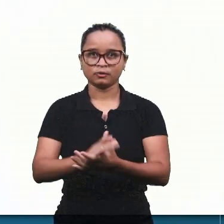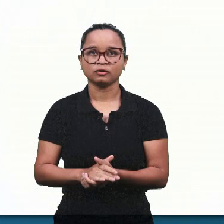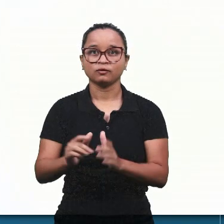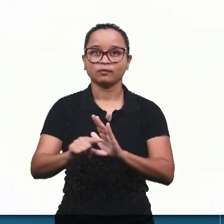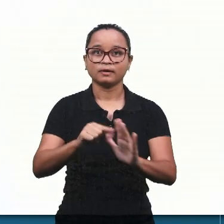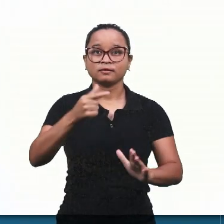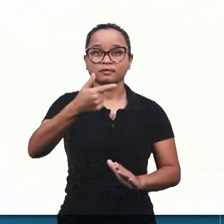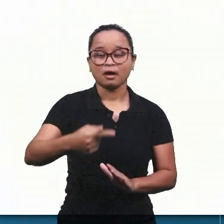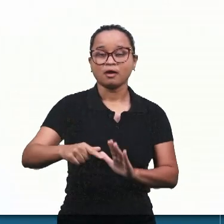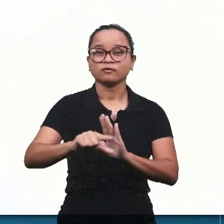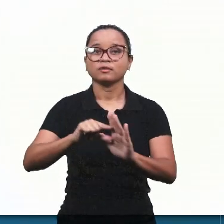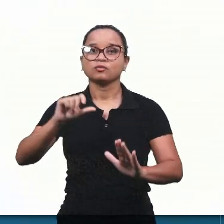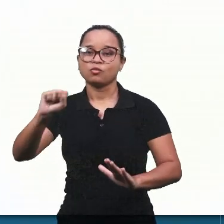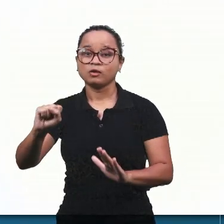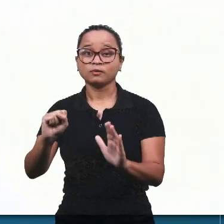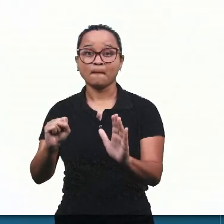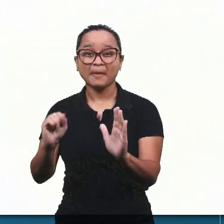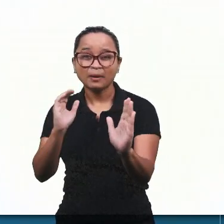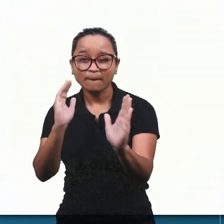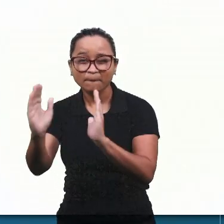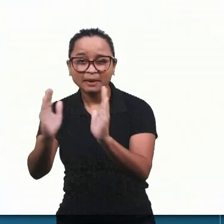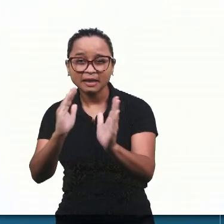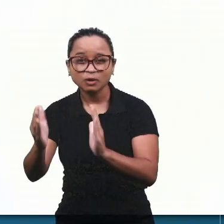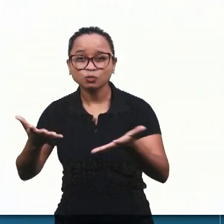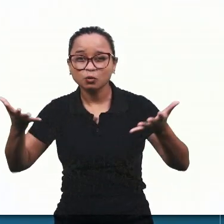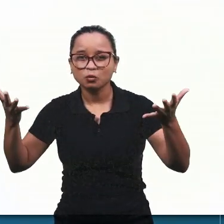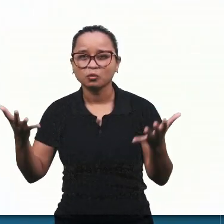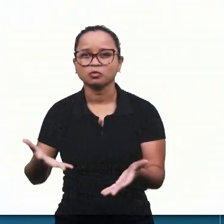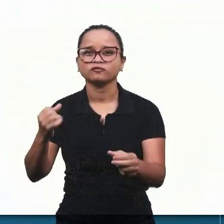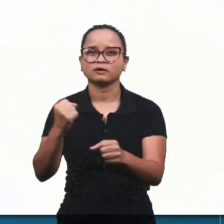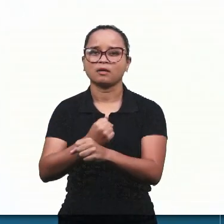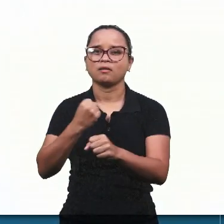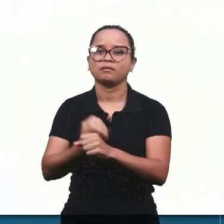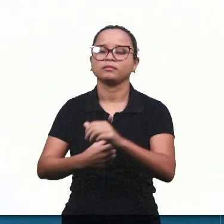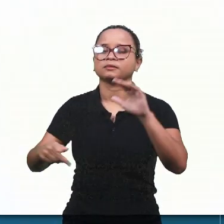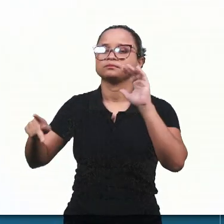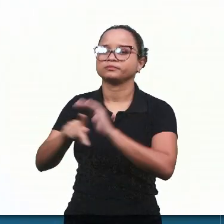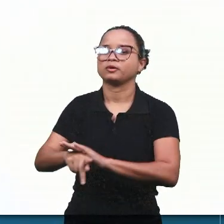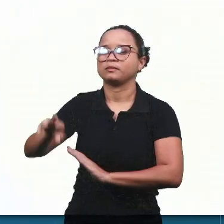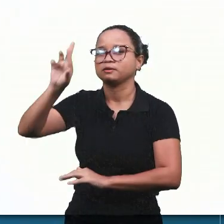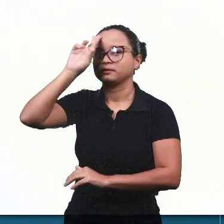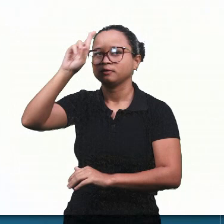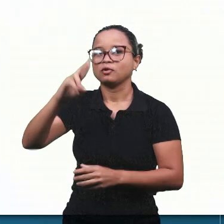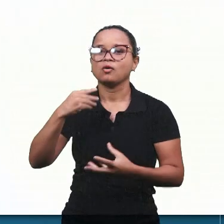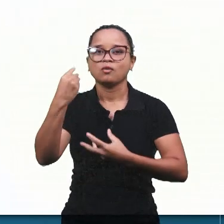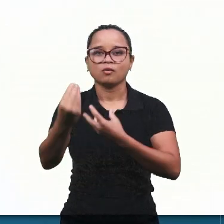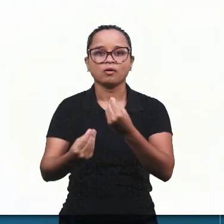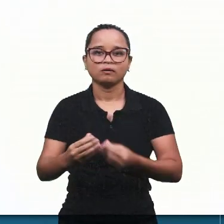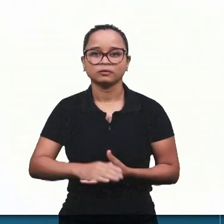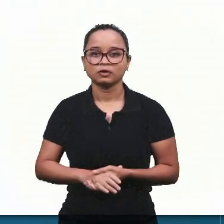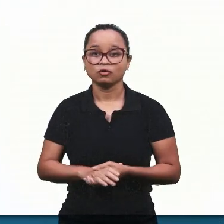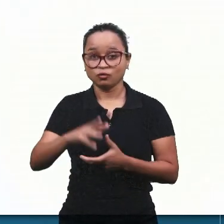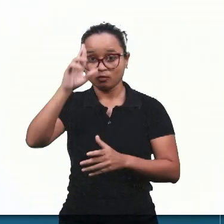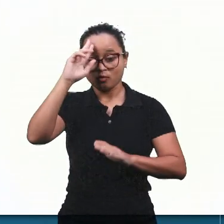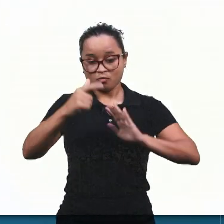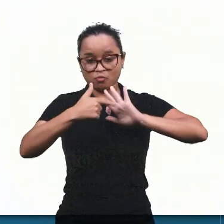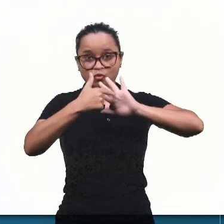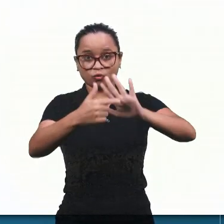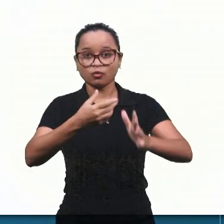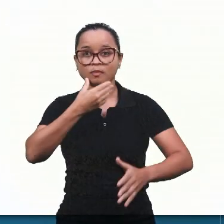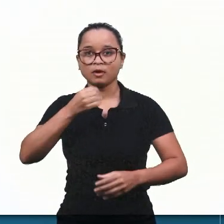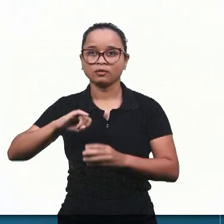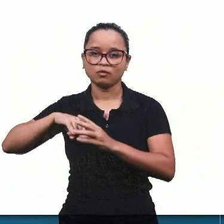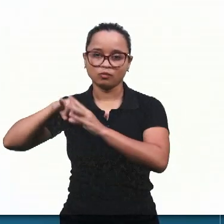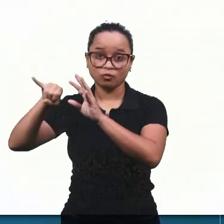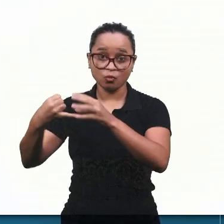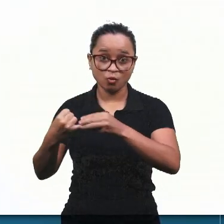au moment actuel de l'œuvre? Vous allez lire les soins, les recommandations que le Seigneur a apportées à Josué, qui a